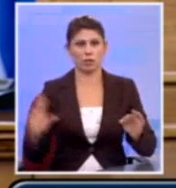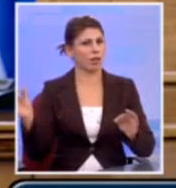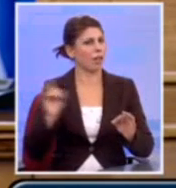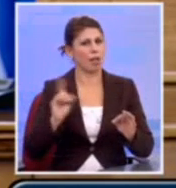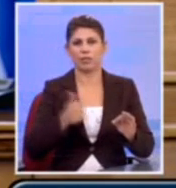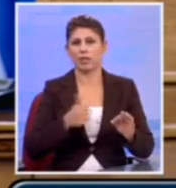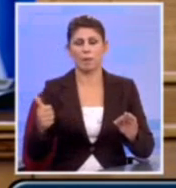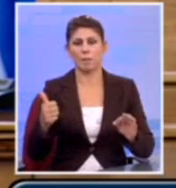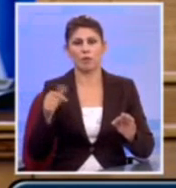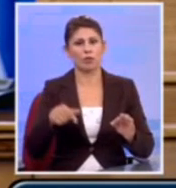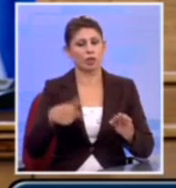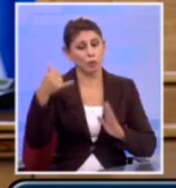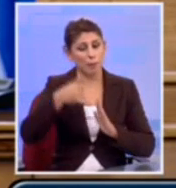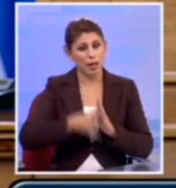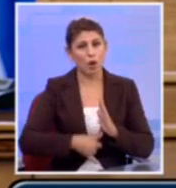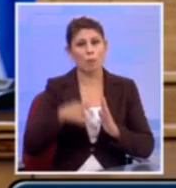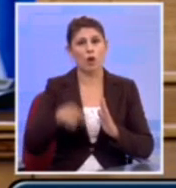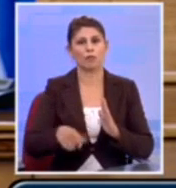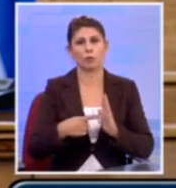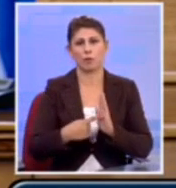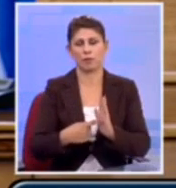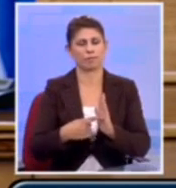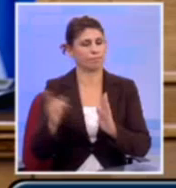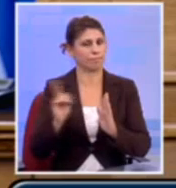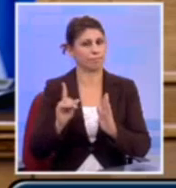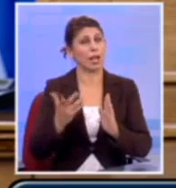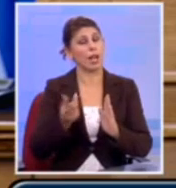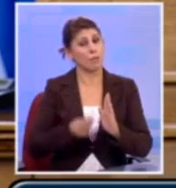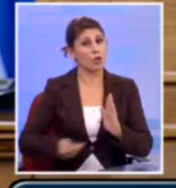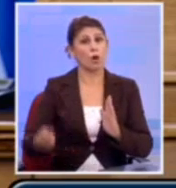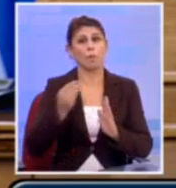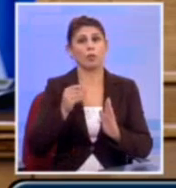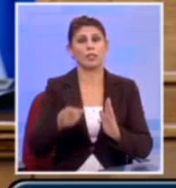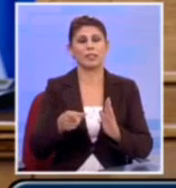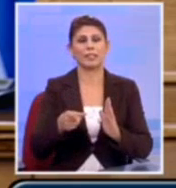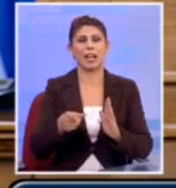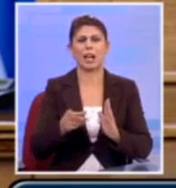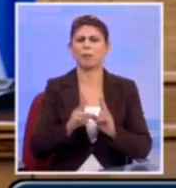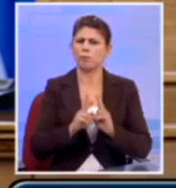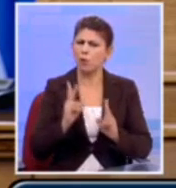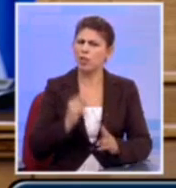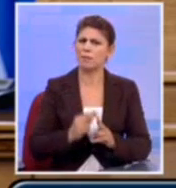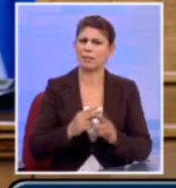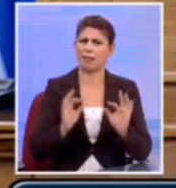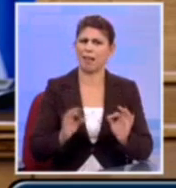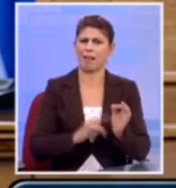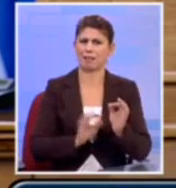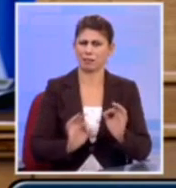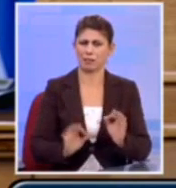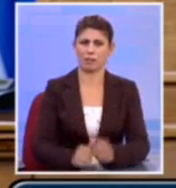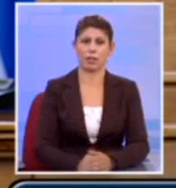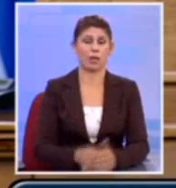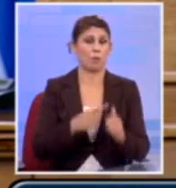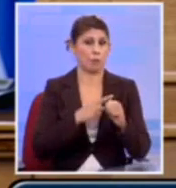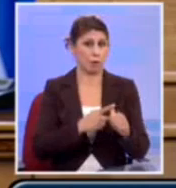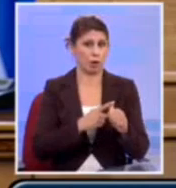είναι μόνο για το ίδιο το περιεχόμενο αυτών που θα παρουσιαστούν, όσο για τα εξής καθοριστικά χαρακτηριστικά τους. Το